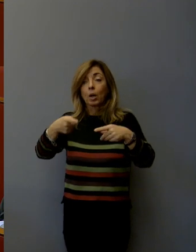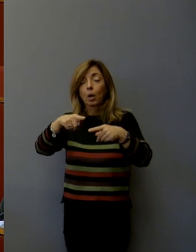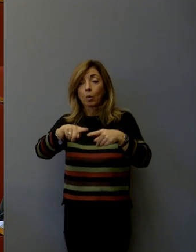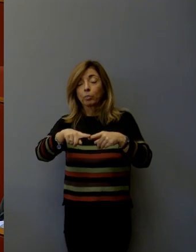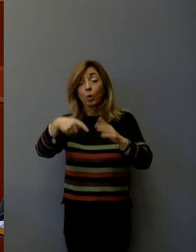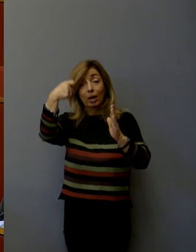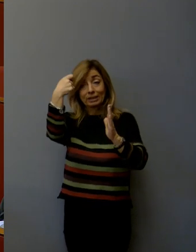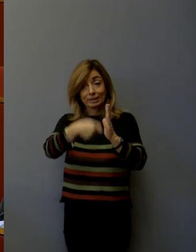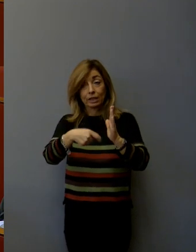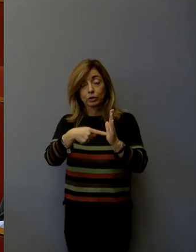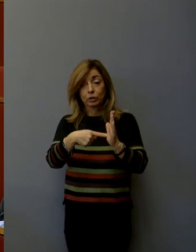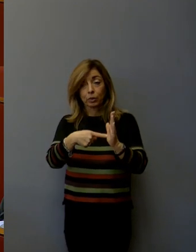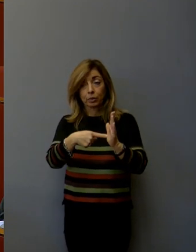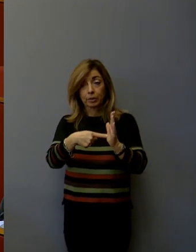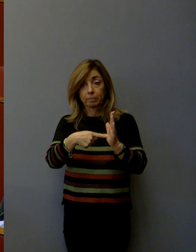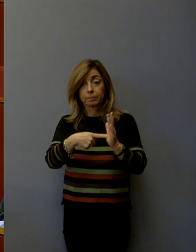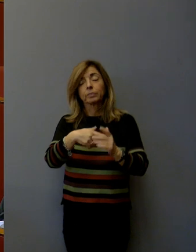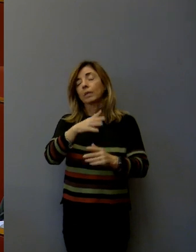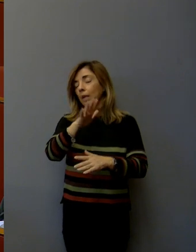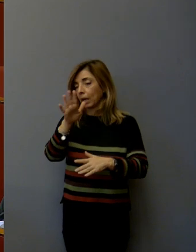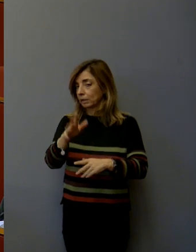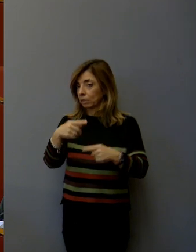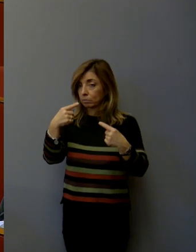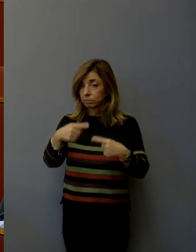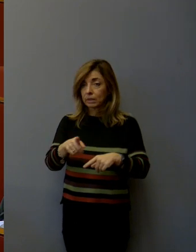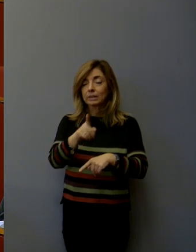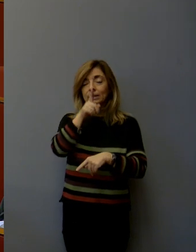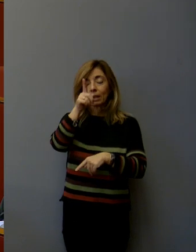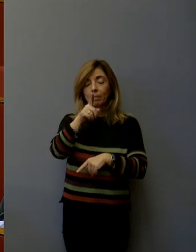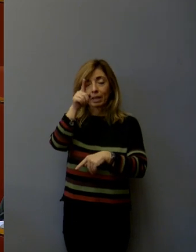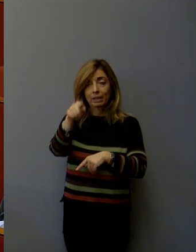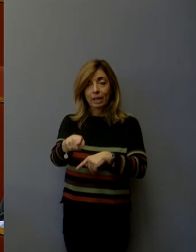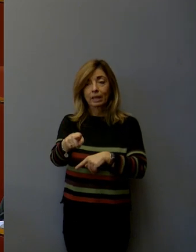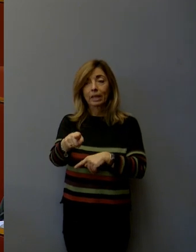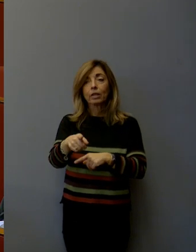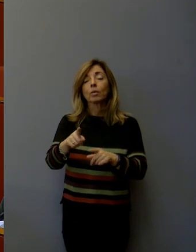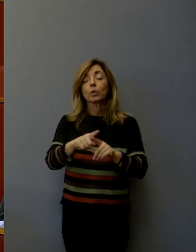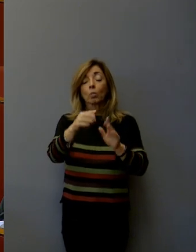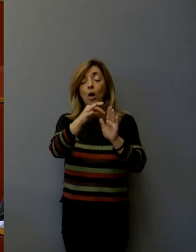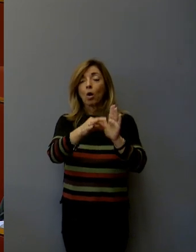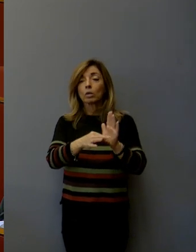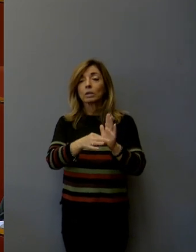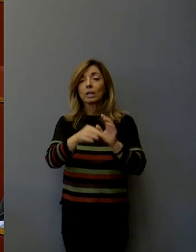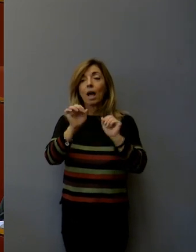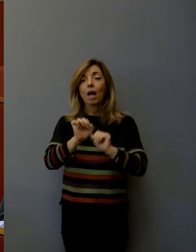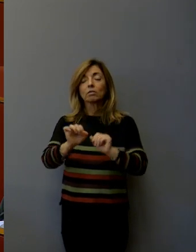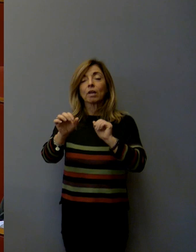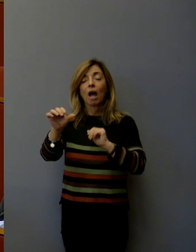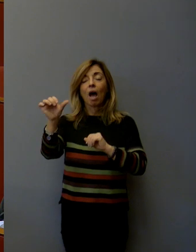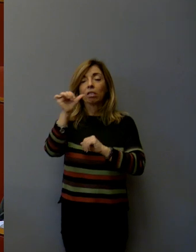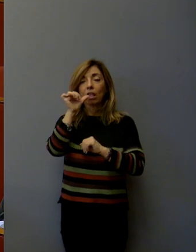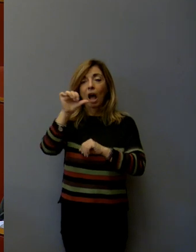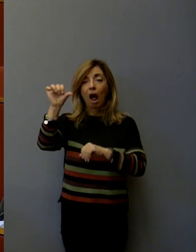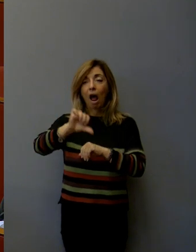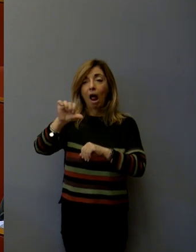faccio l'esempio sempre di Sampierdarena ordinanza anti alcol completamente disattese se non mettiamo insieme tutte